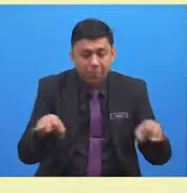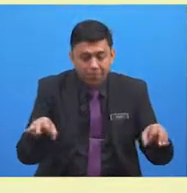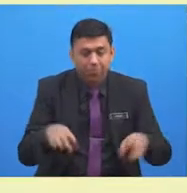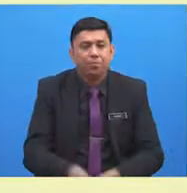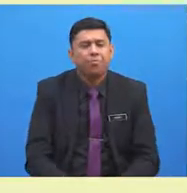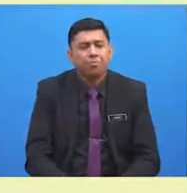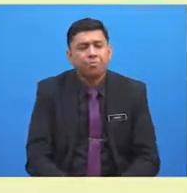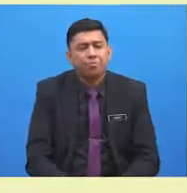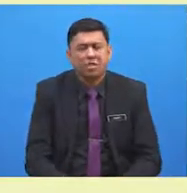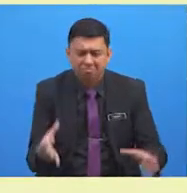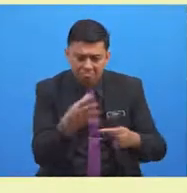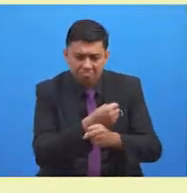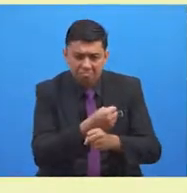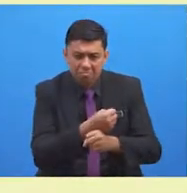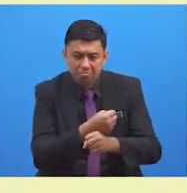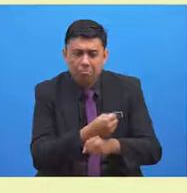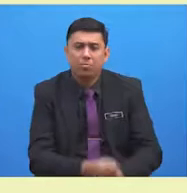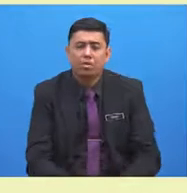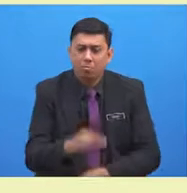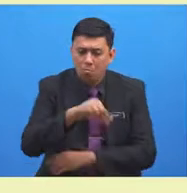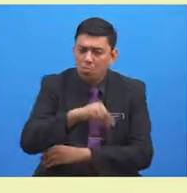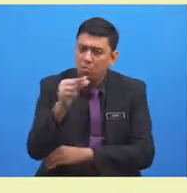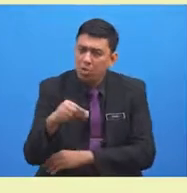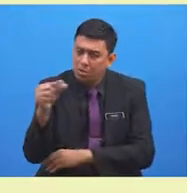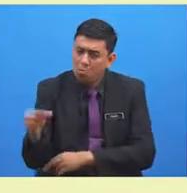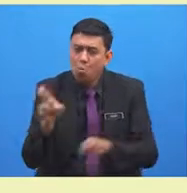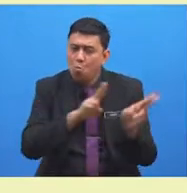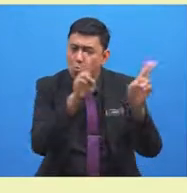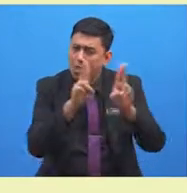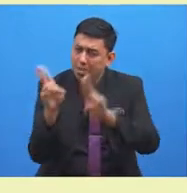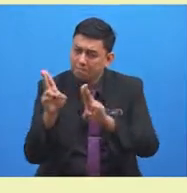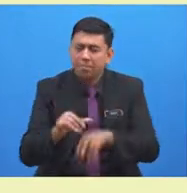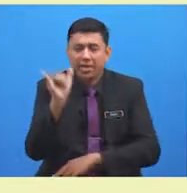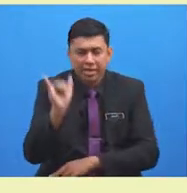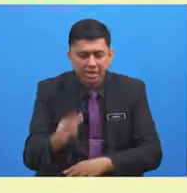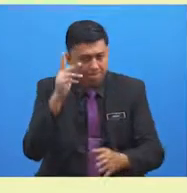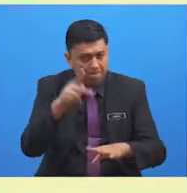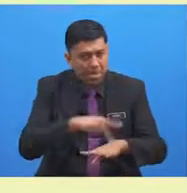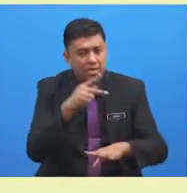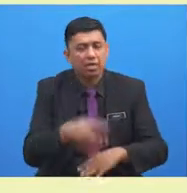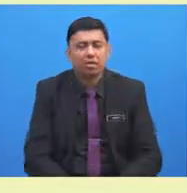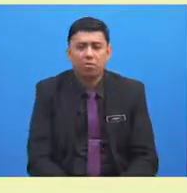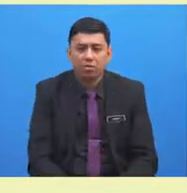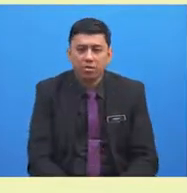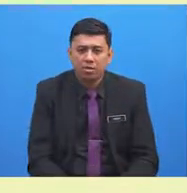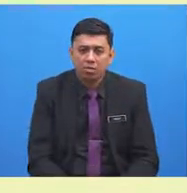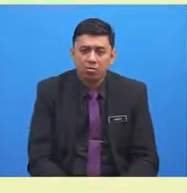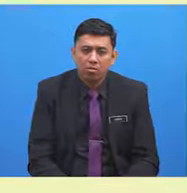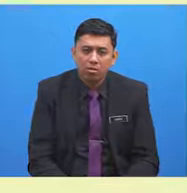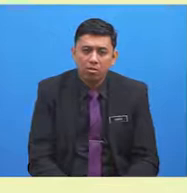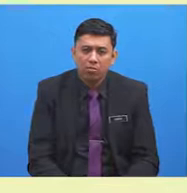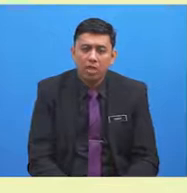penghujung bronkiol terdapat gelembung-gelembung udara yang dikenali sebagai alveolus